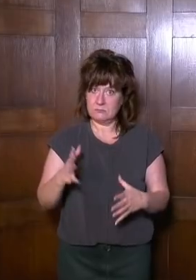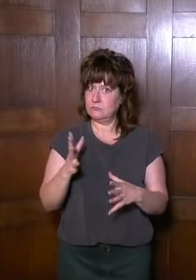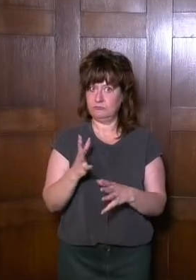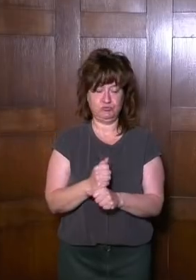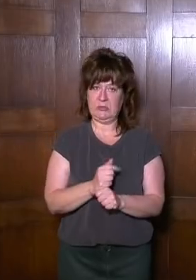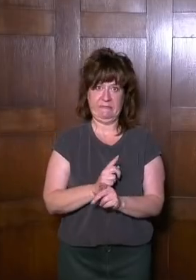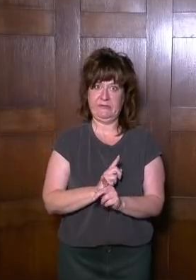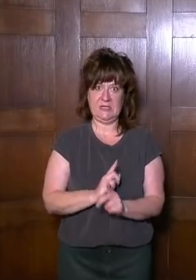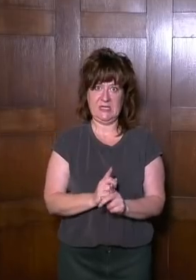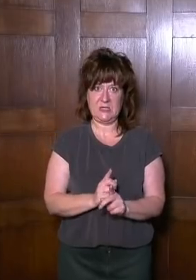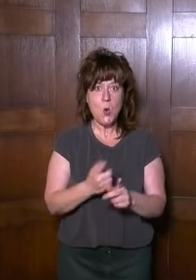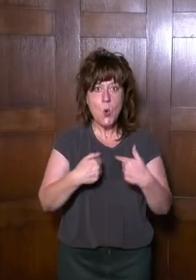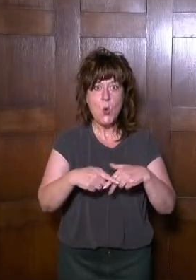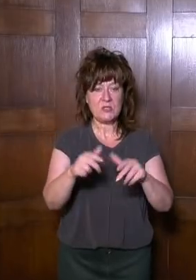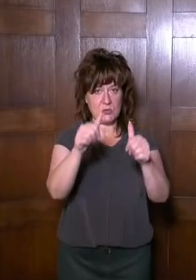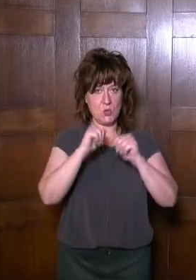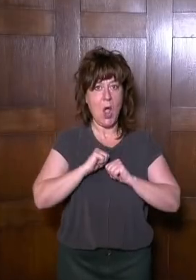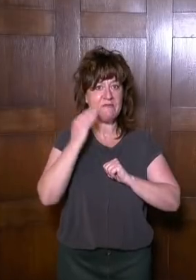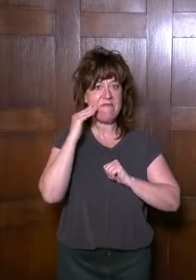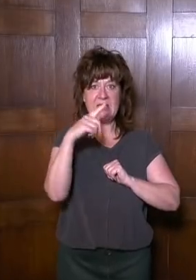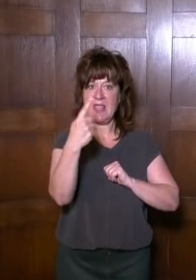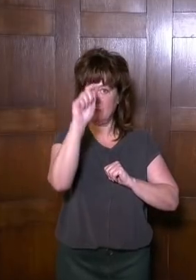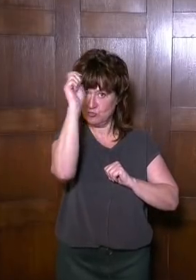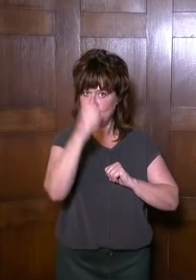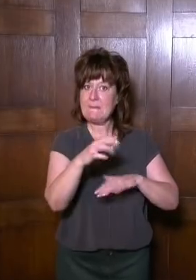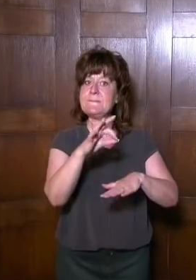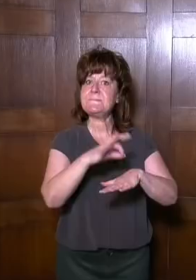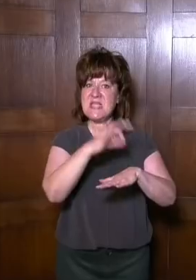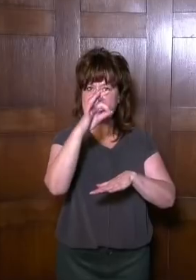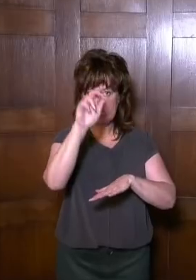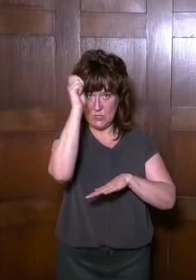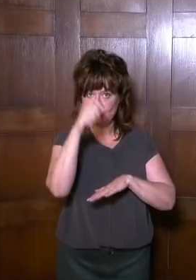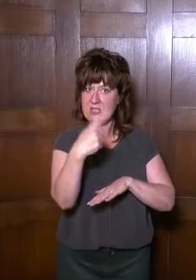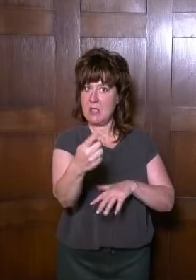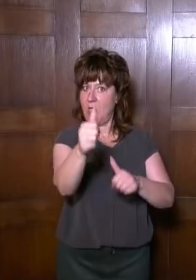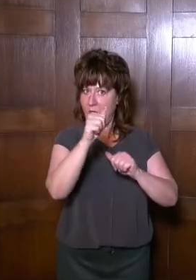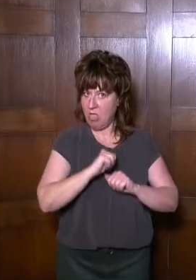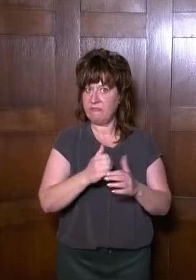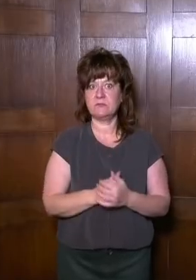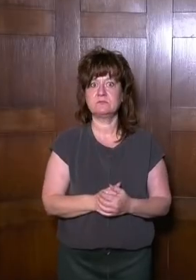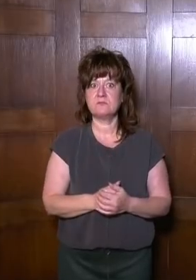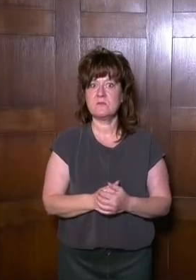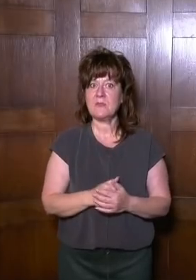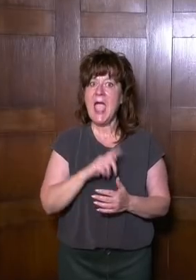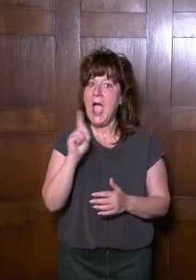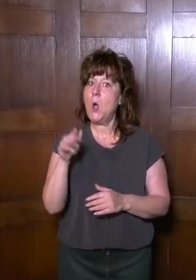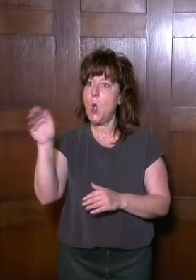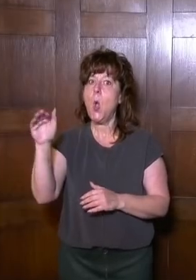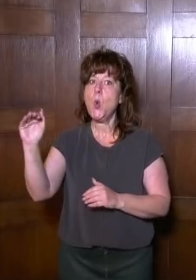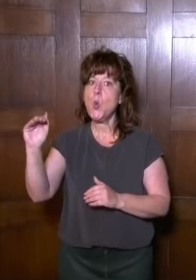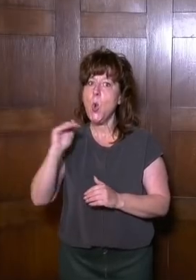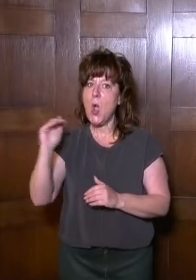haben geholfen die Studierenden, die Medizinstudenten, uns haben geholfen die Kollegen aus den